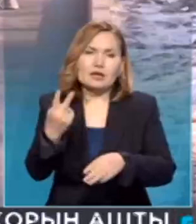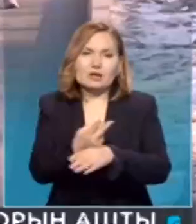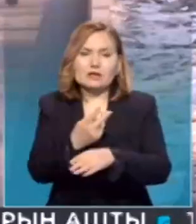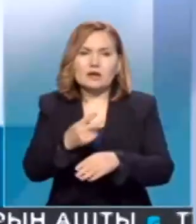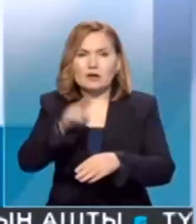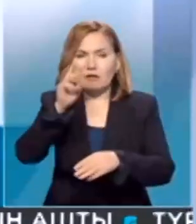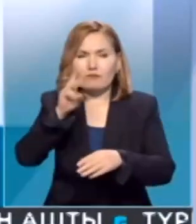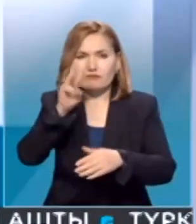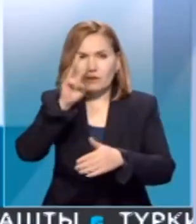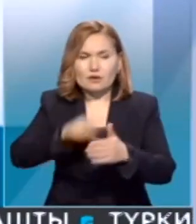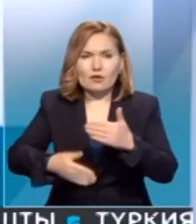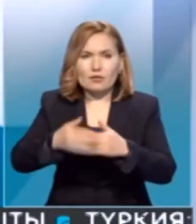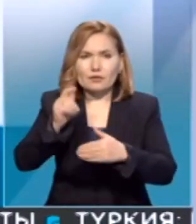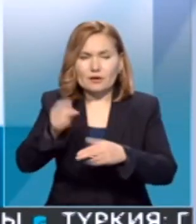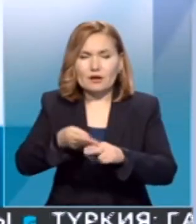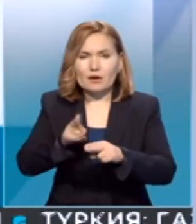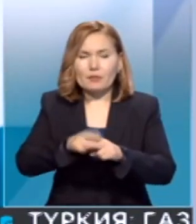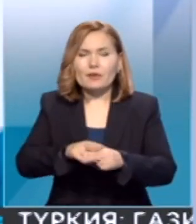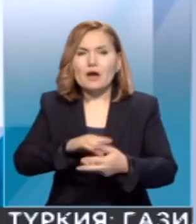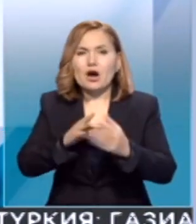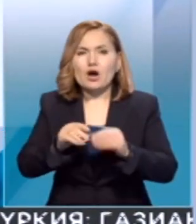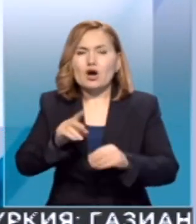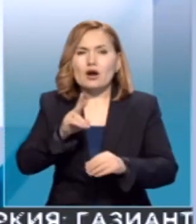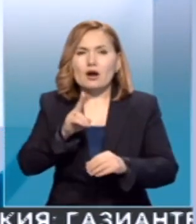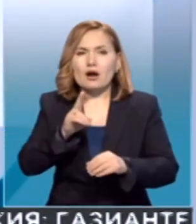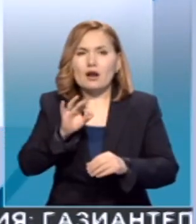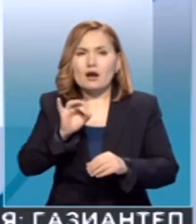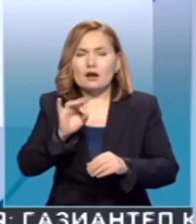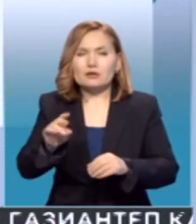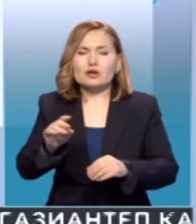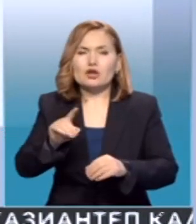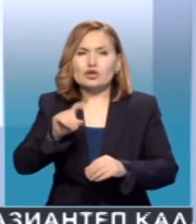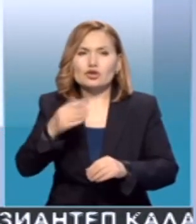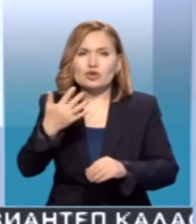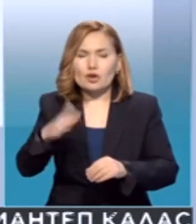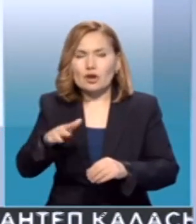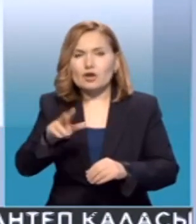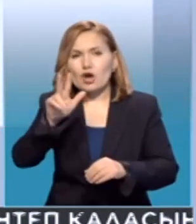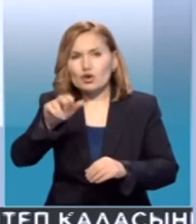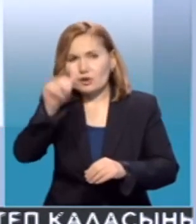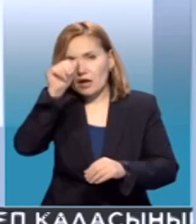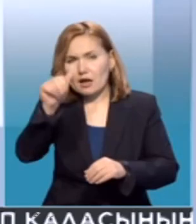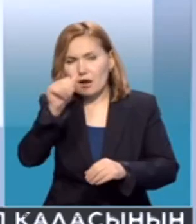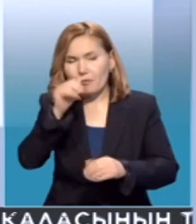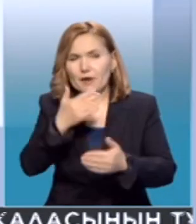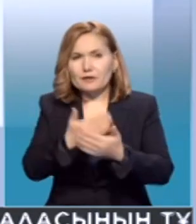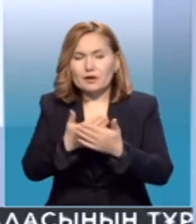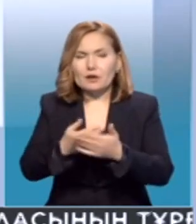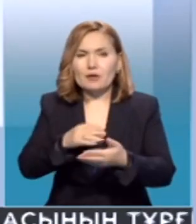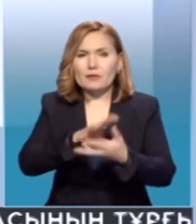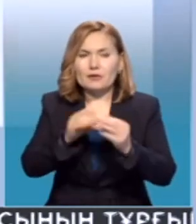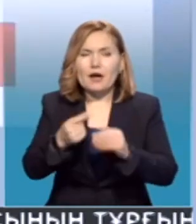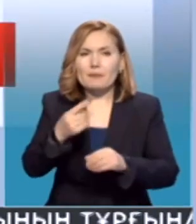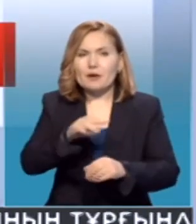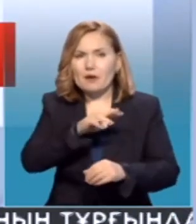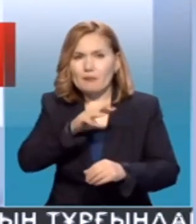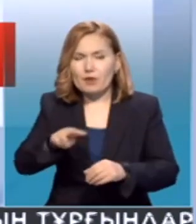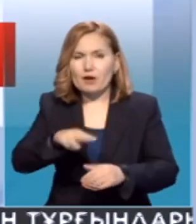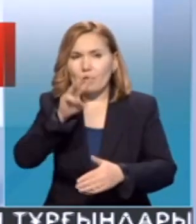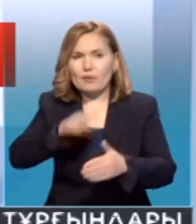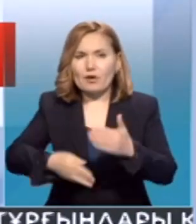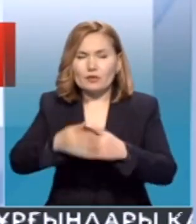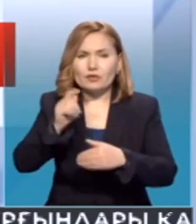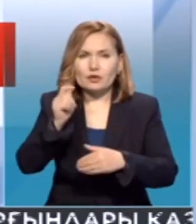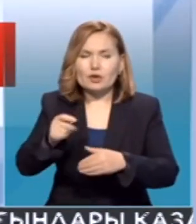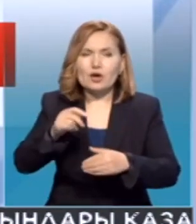тиісті норма дайын. Оған сай коллекторларға 150 айлық есептік көрсеткіш емес, 300 айлық есептік көрсеткіш, яғни миллион теңгеден аса